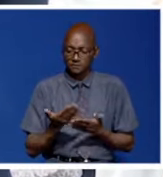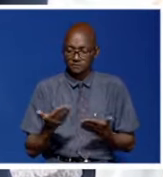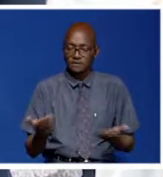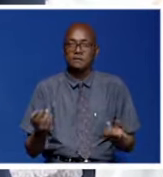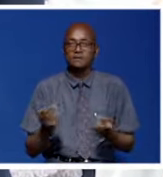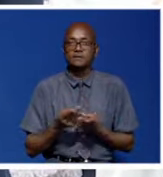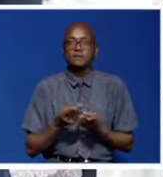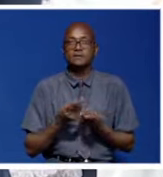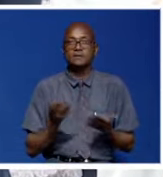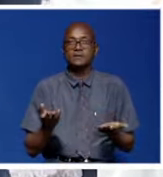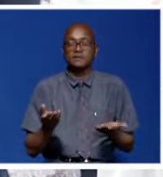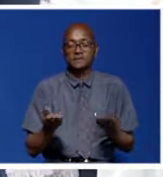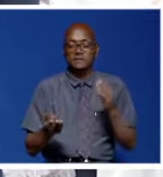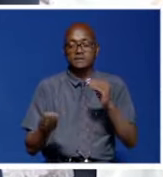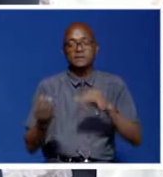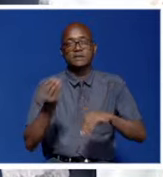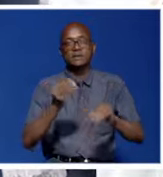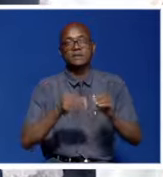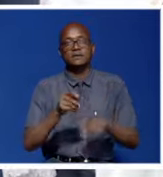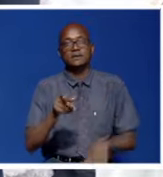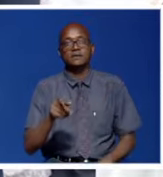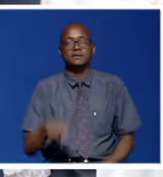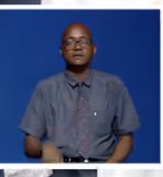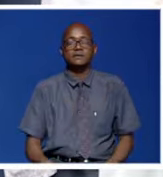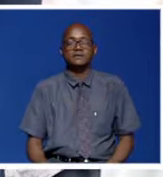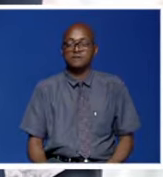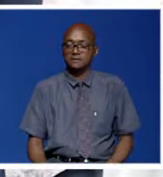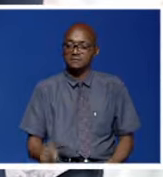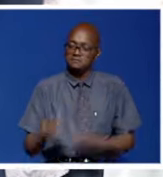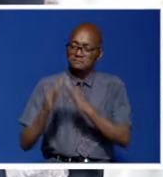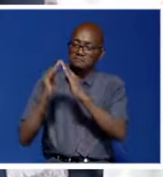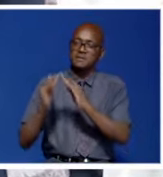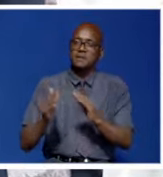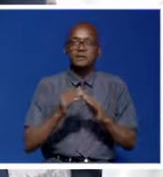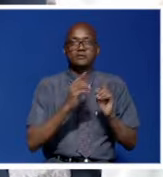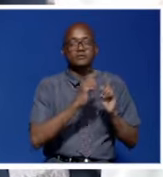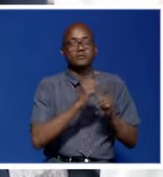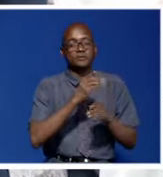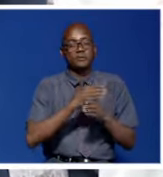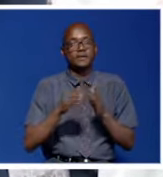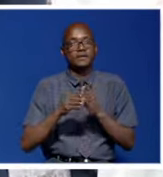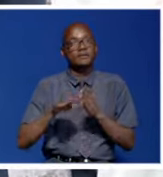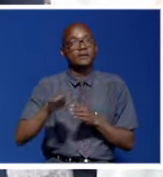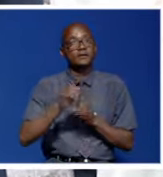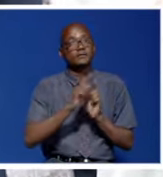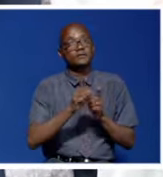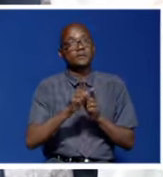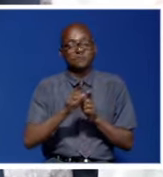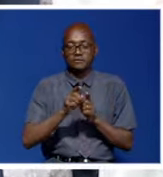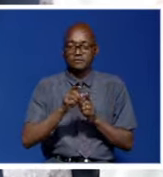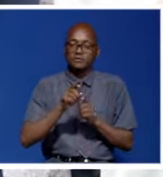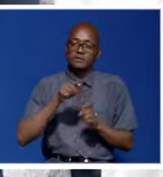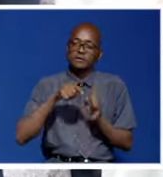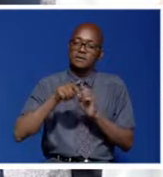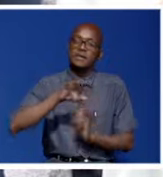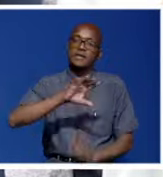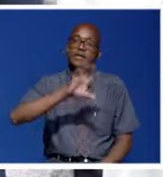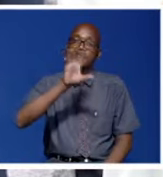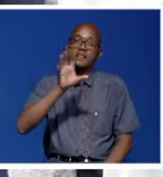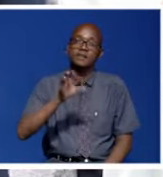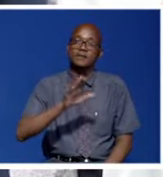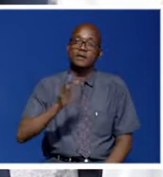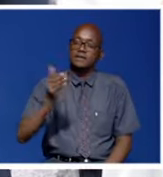imekuwa kama sadaka tujaria. Amejenga majengo mbalimbali katika maeneo mbalimbali ndani ya jimbo lake na nje ya jimbo